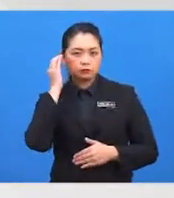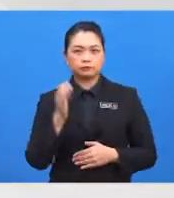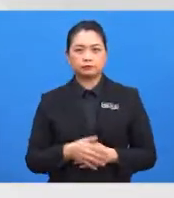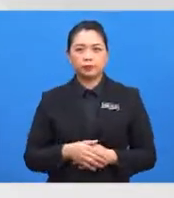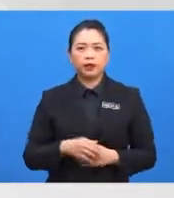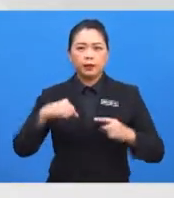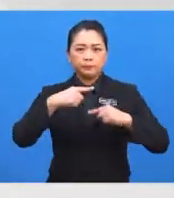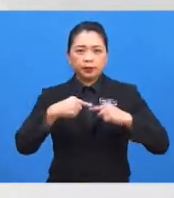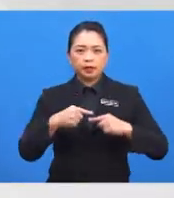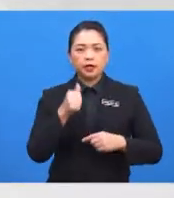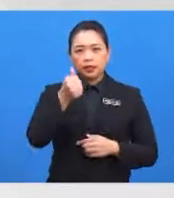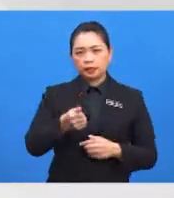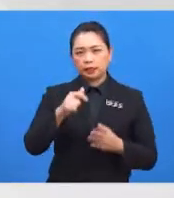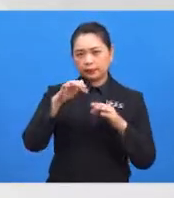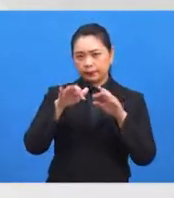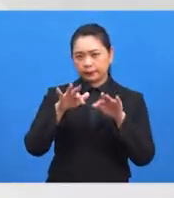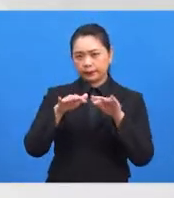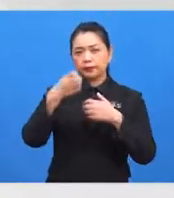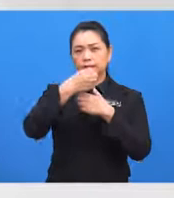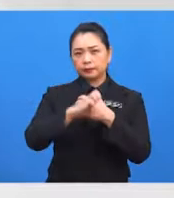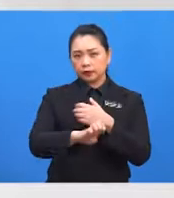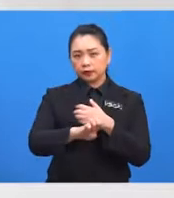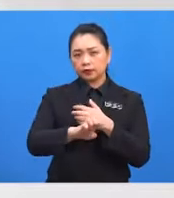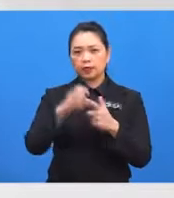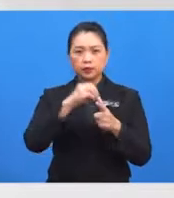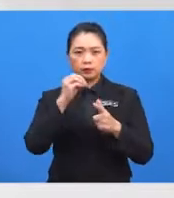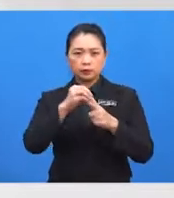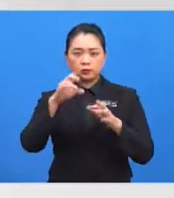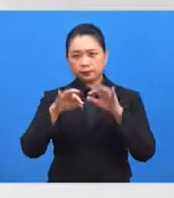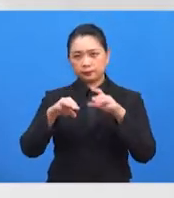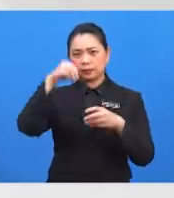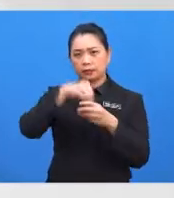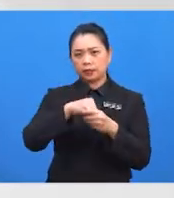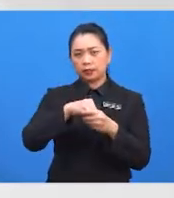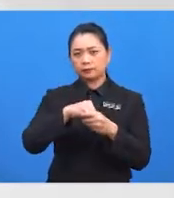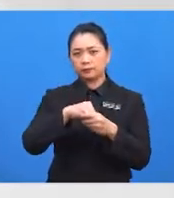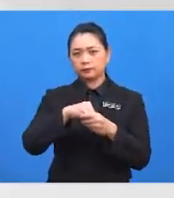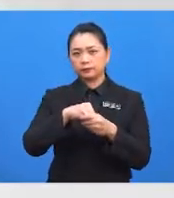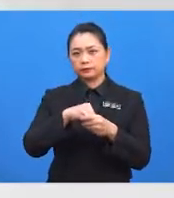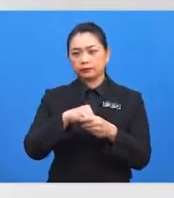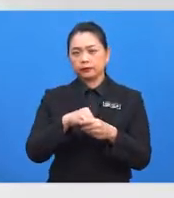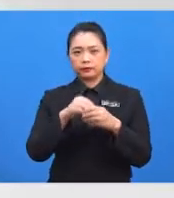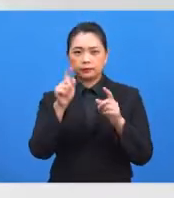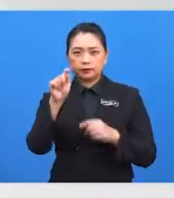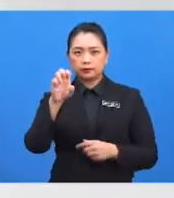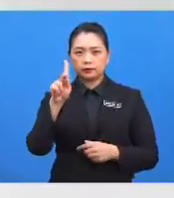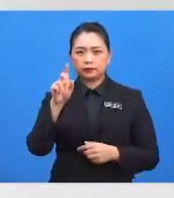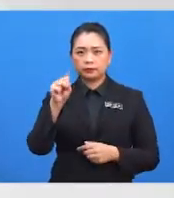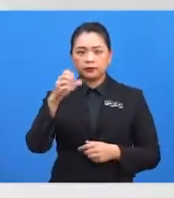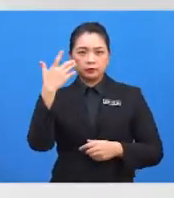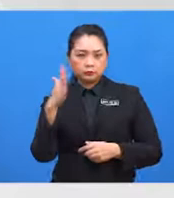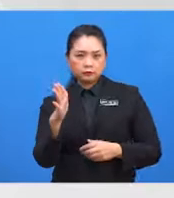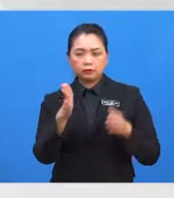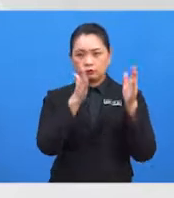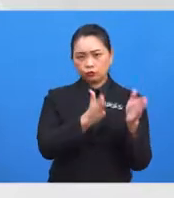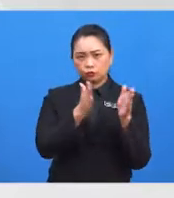anda menaip email atau menaip dalam dokumen, teks telah di-align secara automatik.